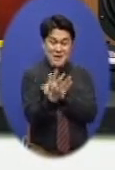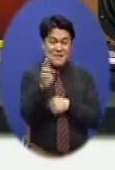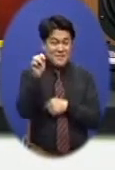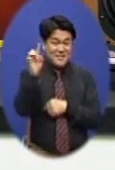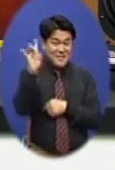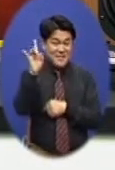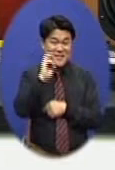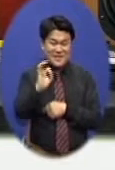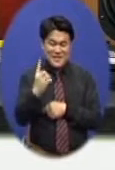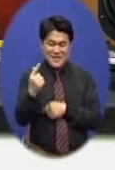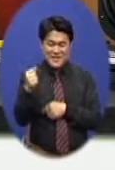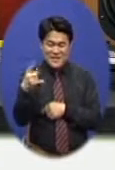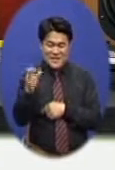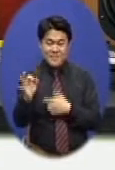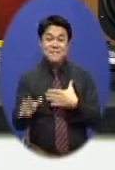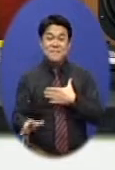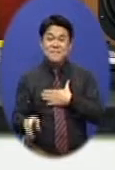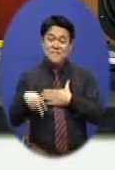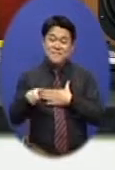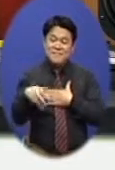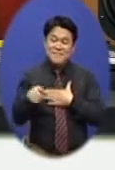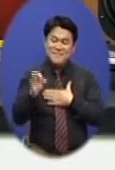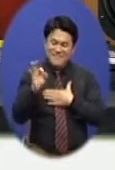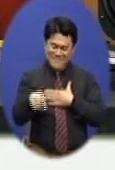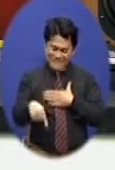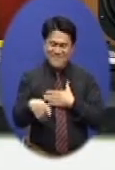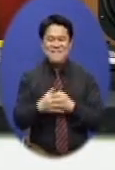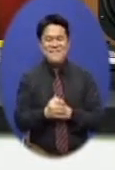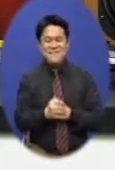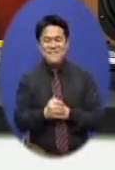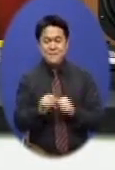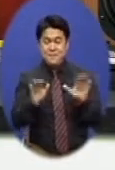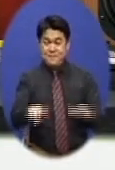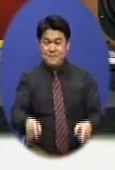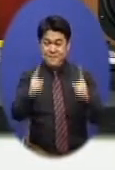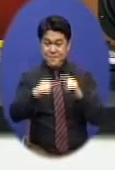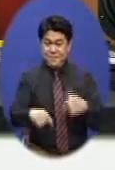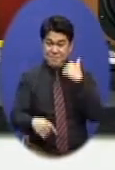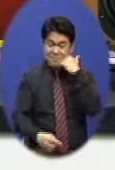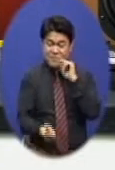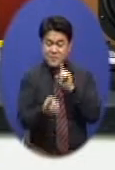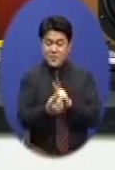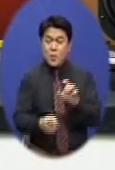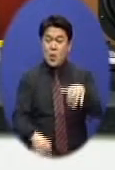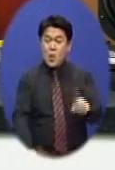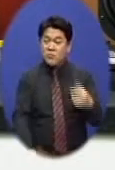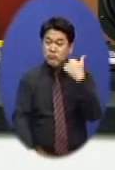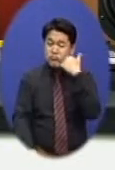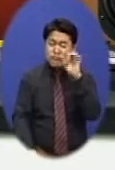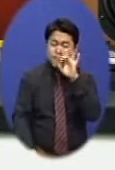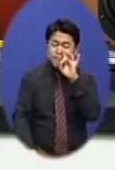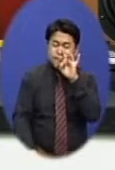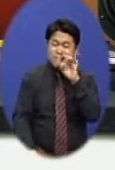장. 온희정이고요. 네, 서정호가 네. 이렇게 인사드리고 있습니다. 네. 자, 즉석 참여자 한번 만나보죠. 어디에서 누가